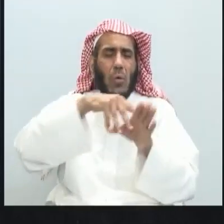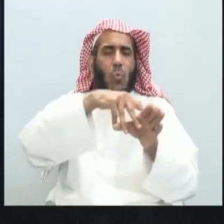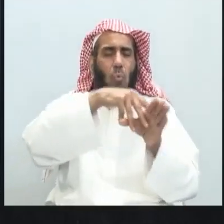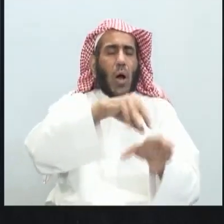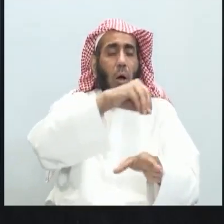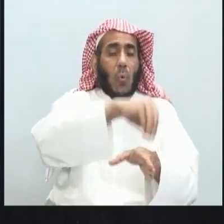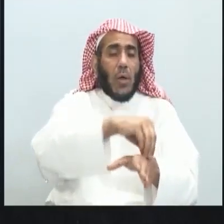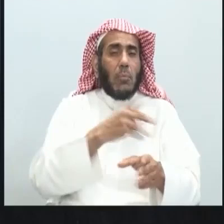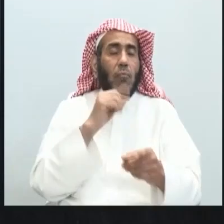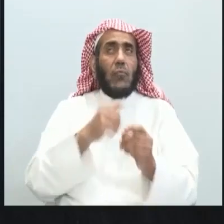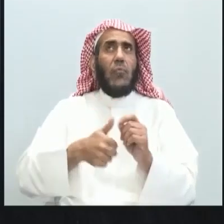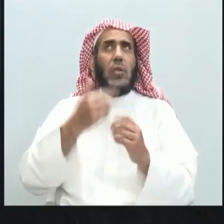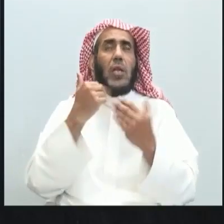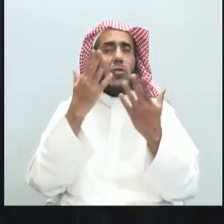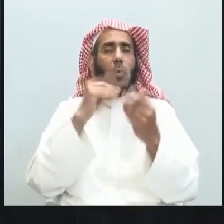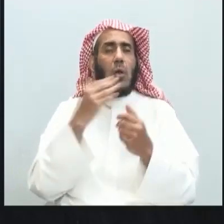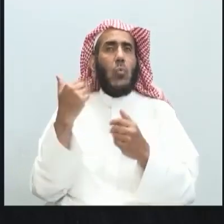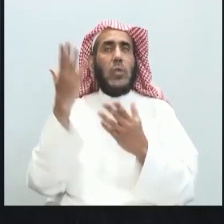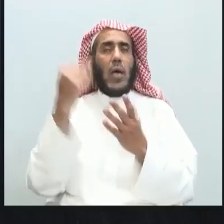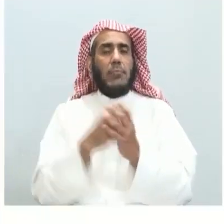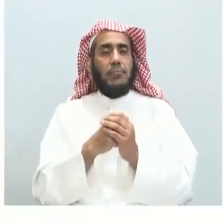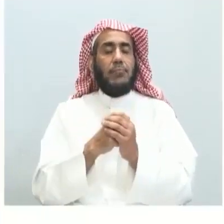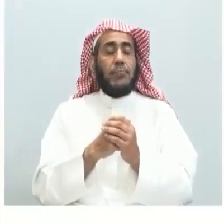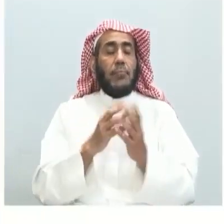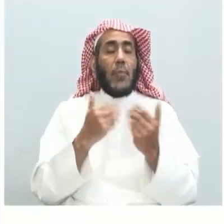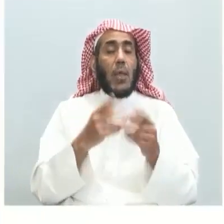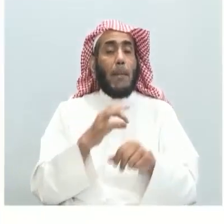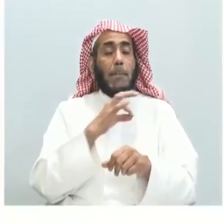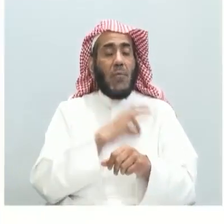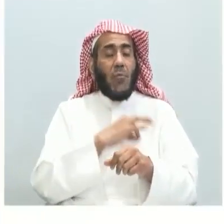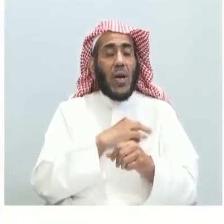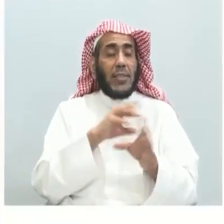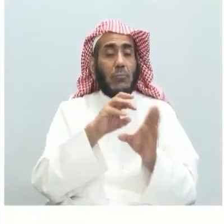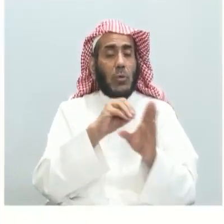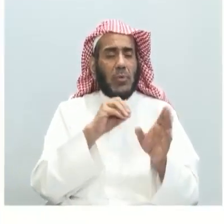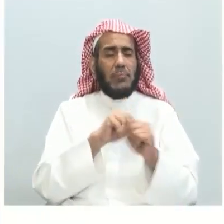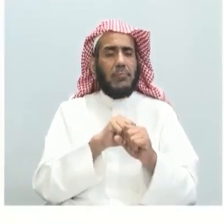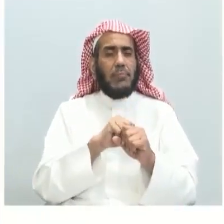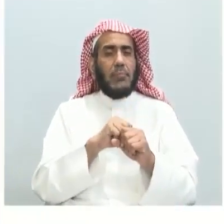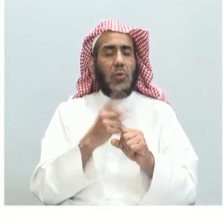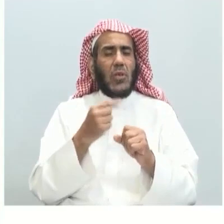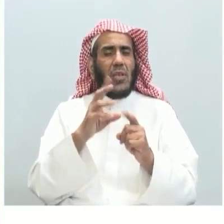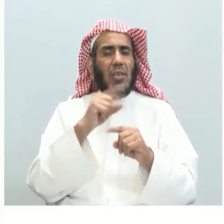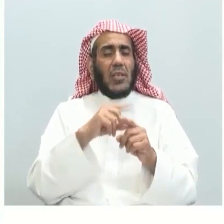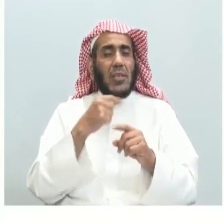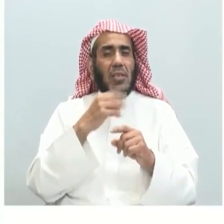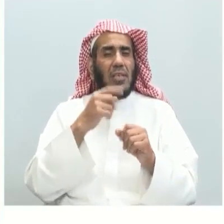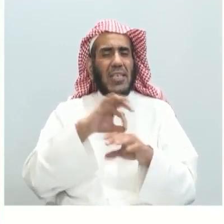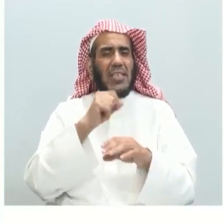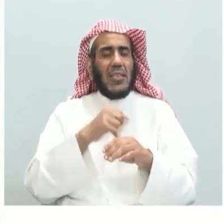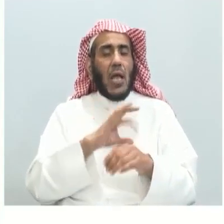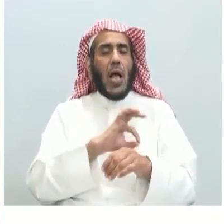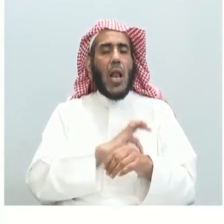كله من فضل الله سبحانه وتعالى علينا ايضا من الفوائد المستنبطه فطره الانسان على